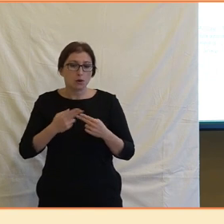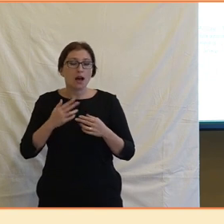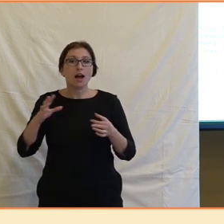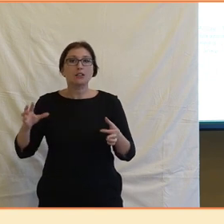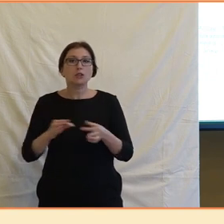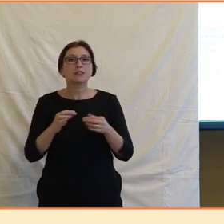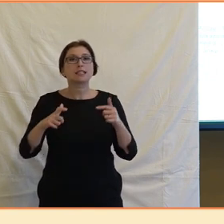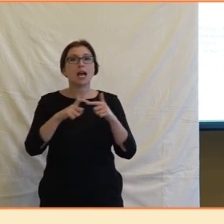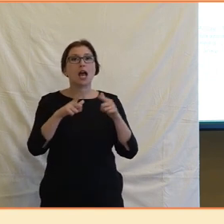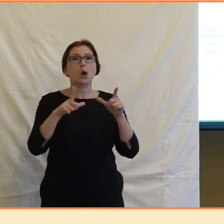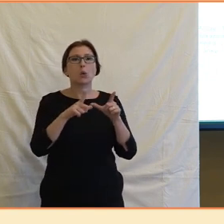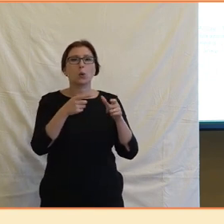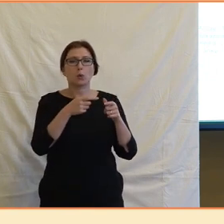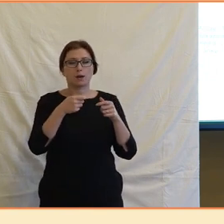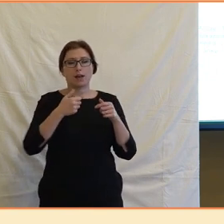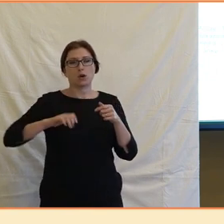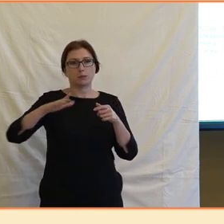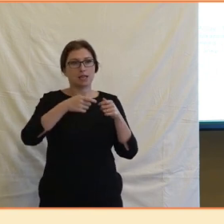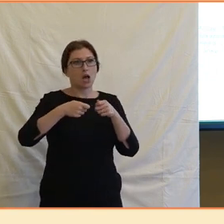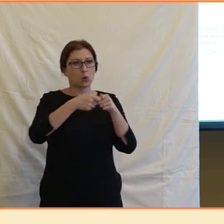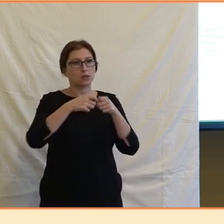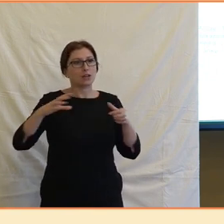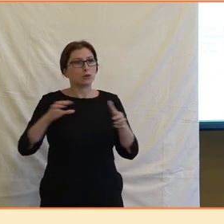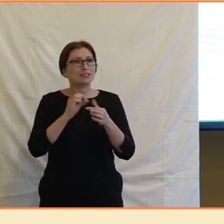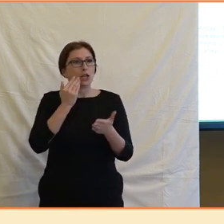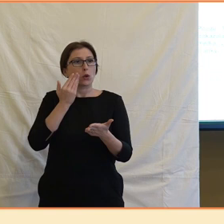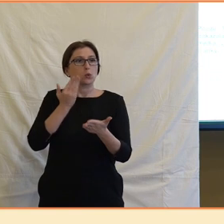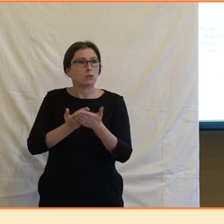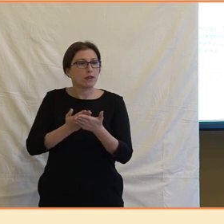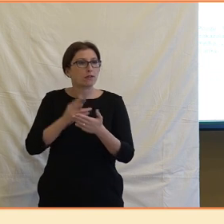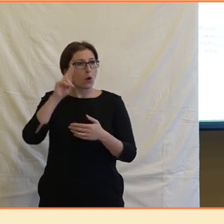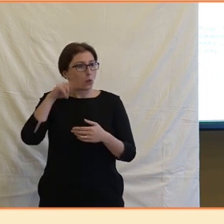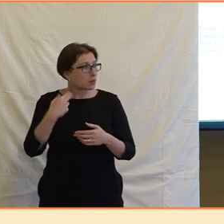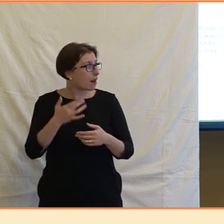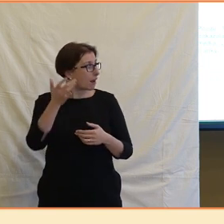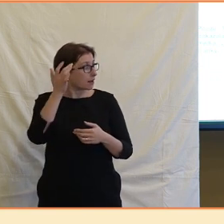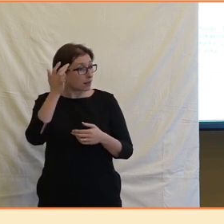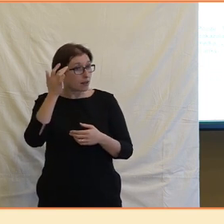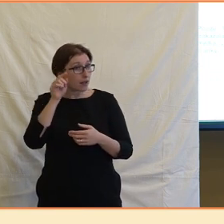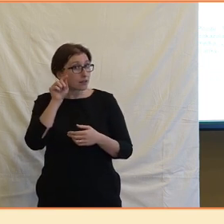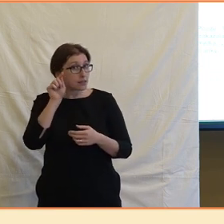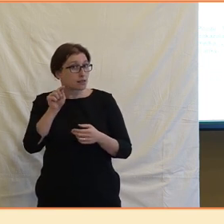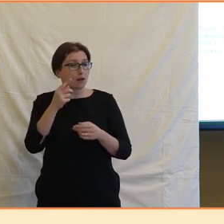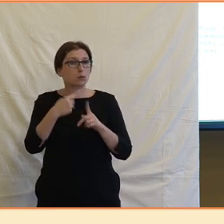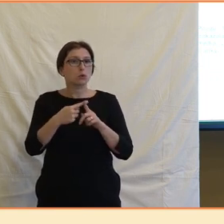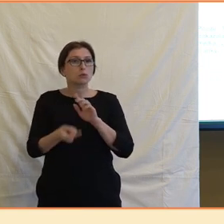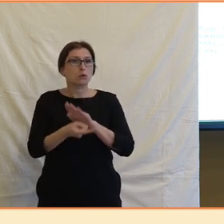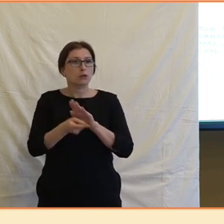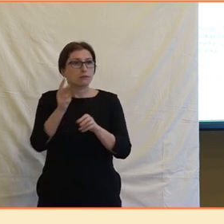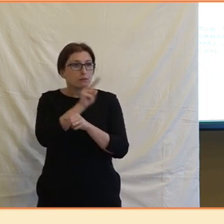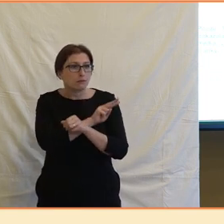požadavky Evropské unie na takzvanou důvěryhodnou umělou inteligenci, požadavky na transparentnost